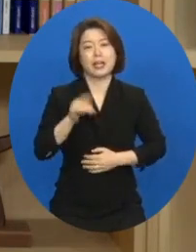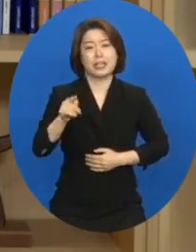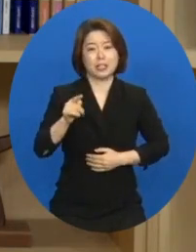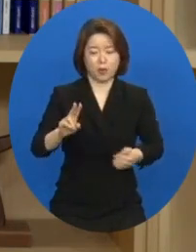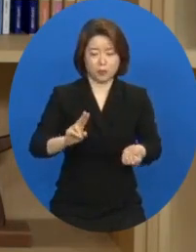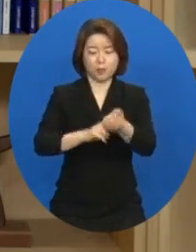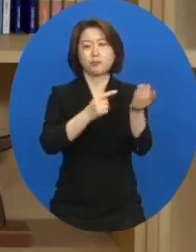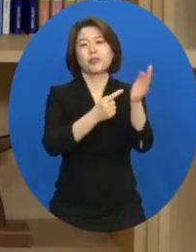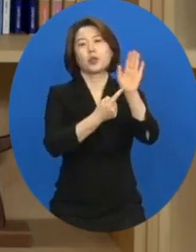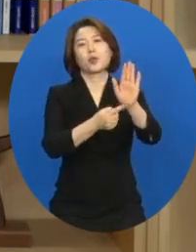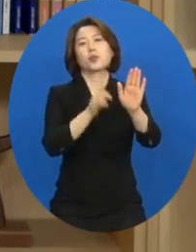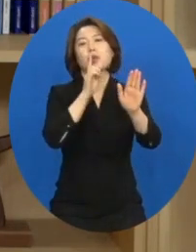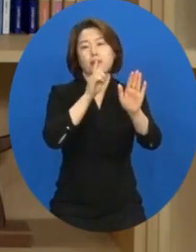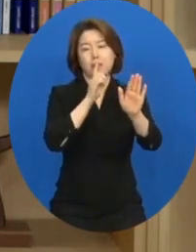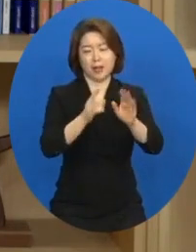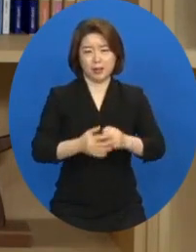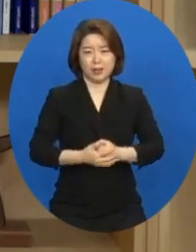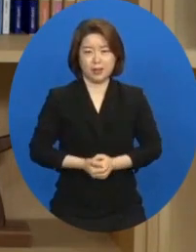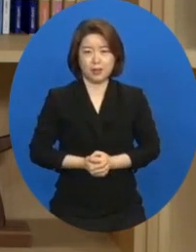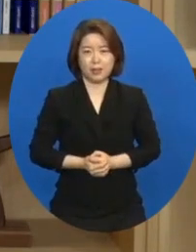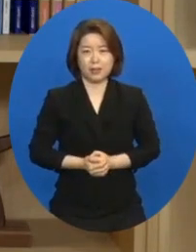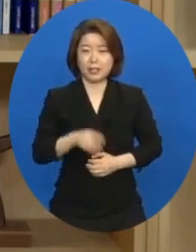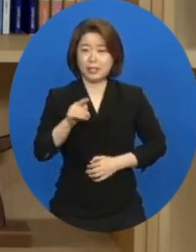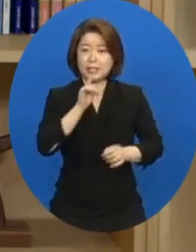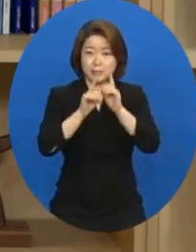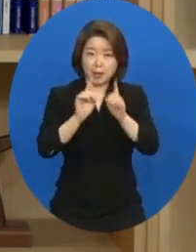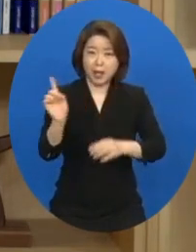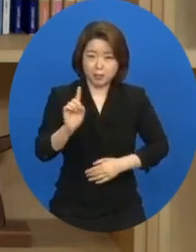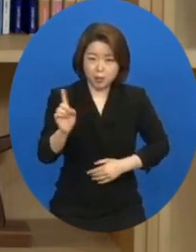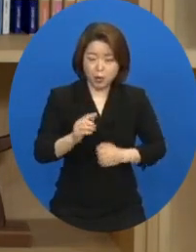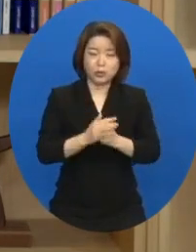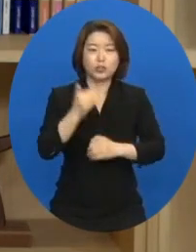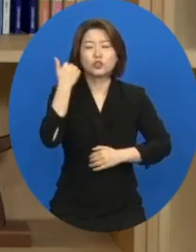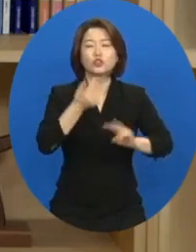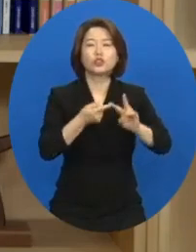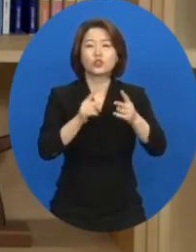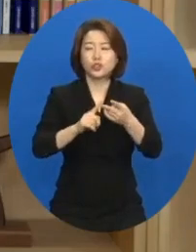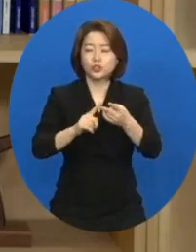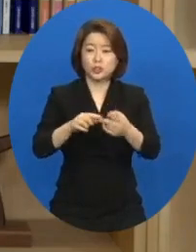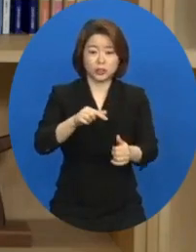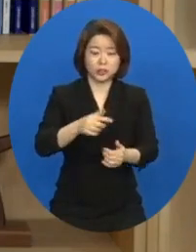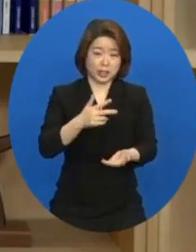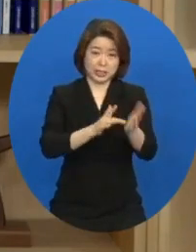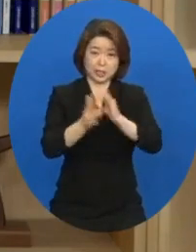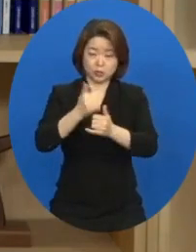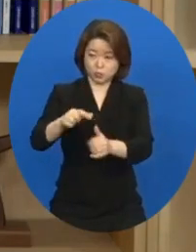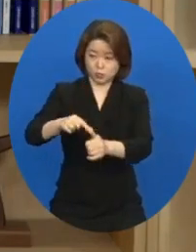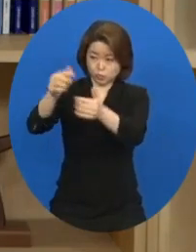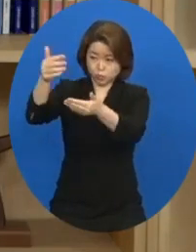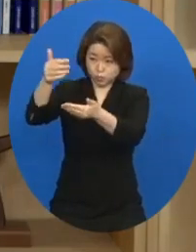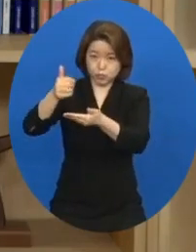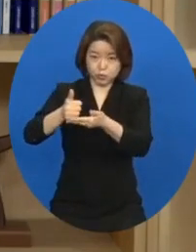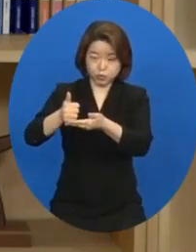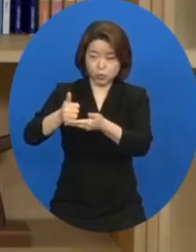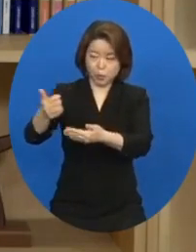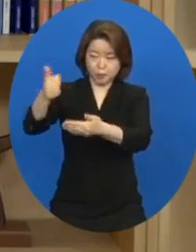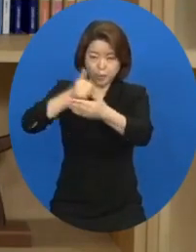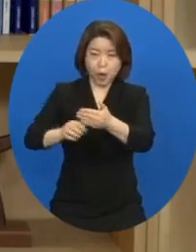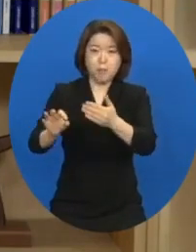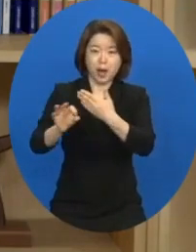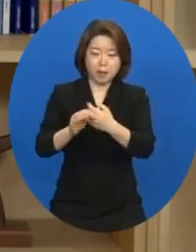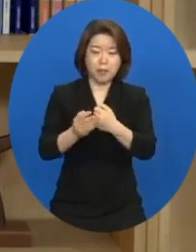이라고 그렇게 표현했는데 이 말은 누구든지 예수님을 구주로 영접하면 이처럼 물이 포도주가 되는